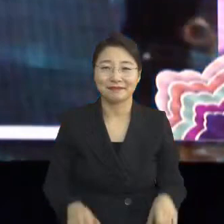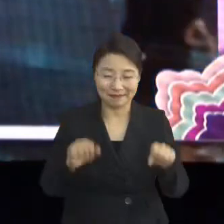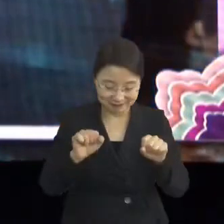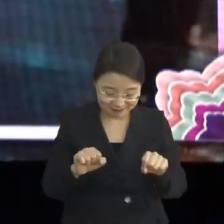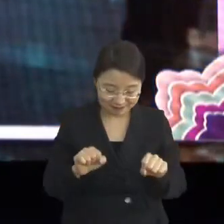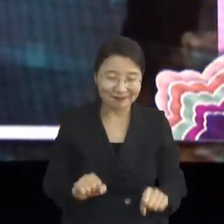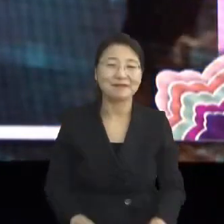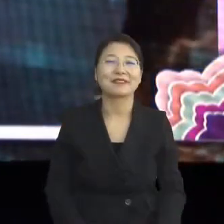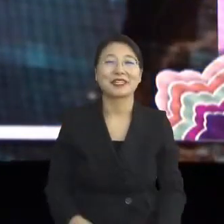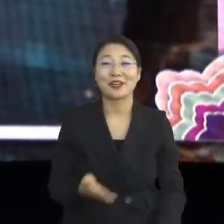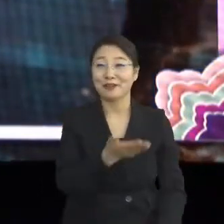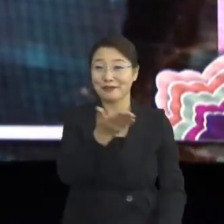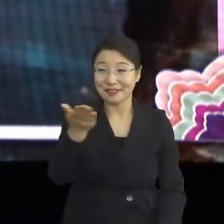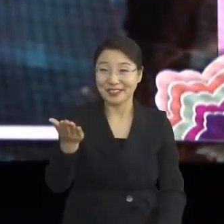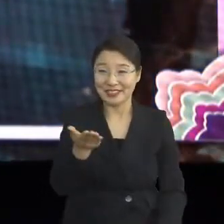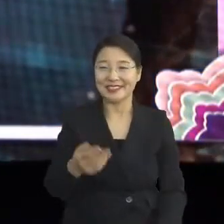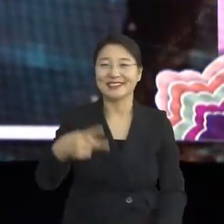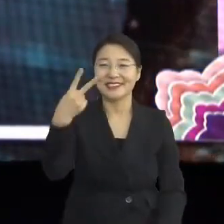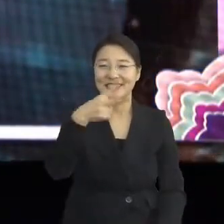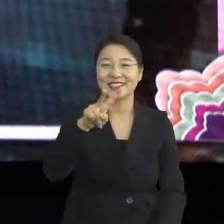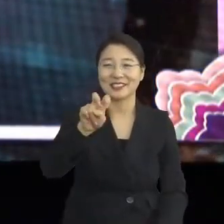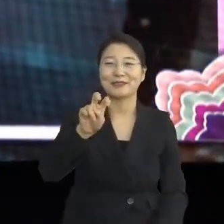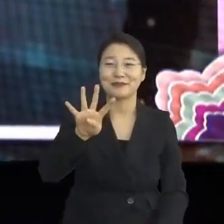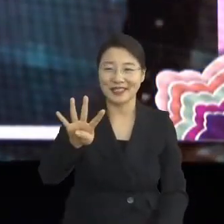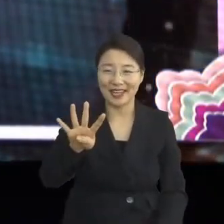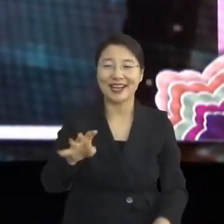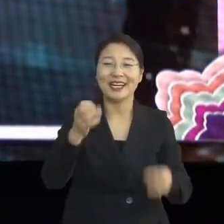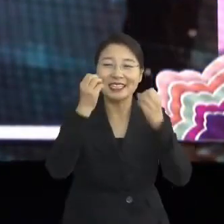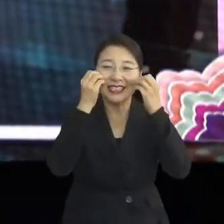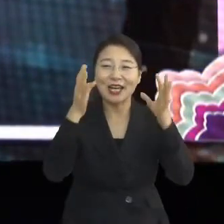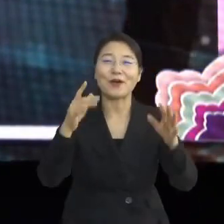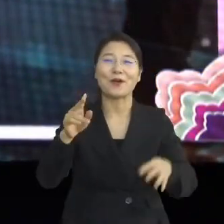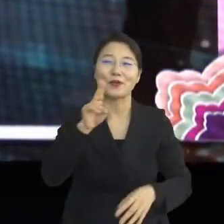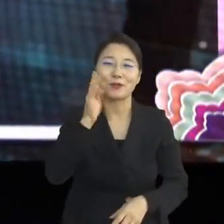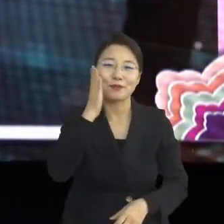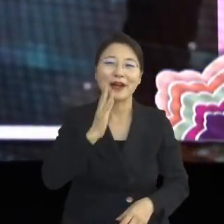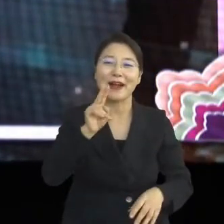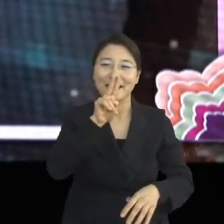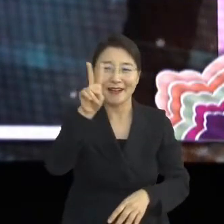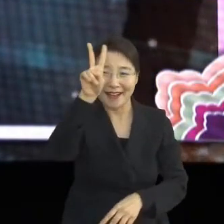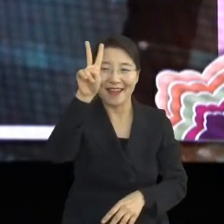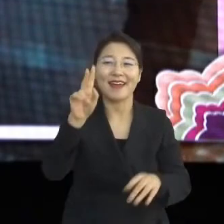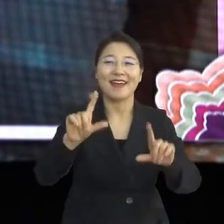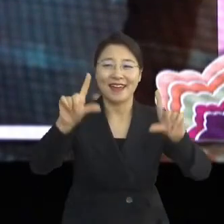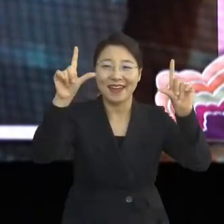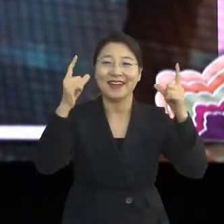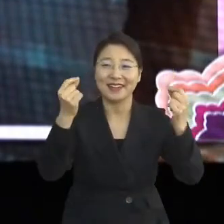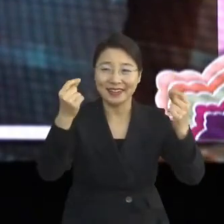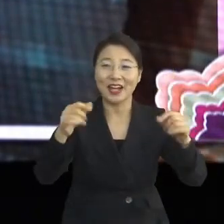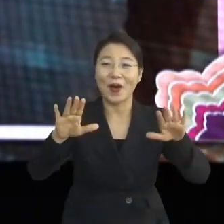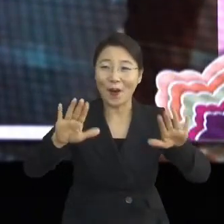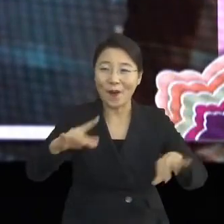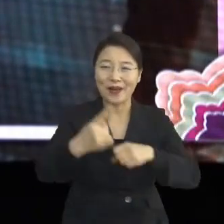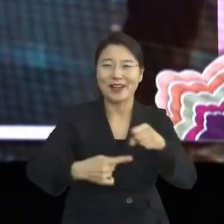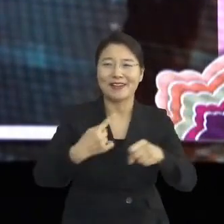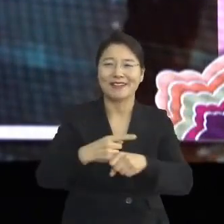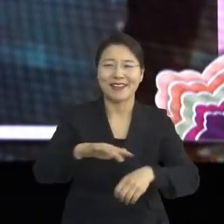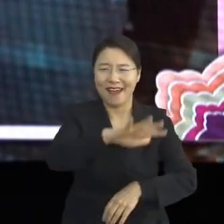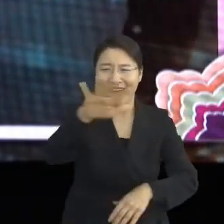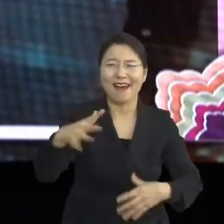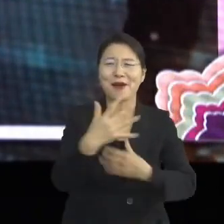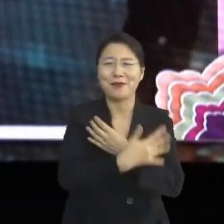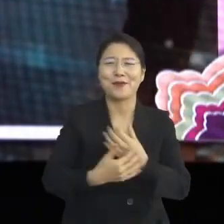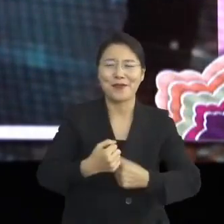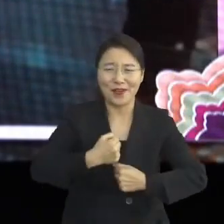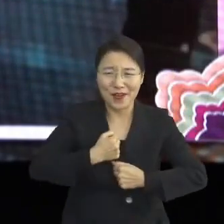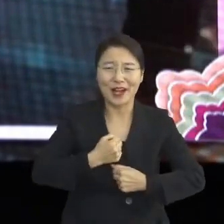안녕하세요. 동대문 구민 여러분. 2024년 갑진년 새해가 어느덧 성큼 다가왔습니다. 올해도 모두 건강하시고 풍요로운